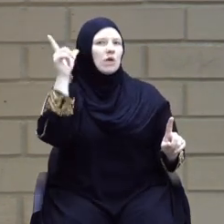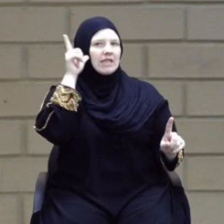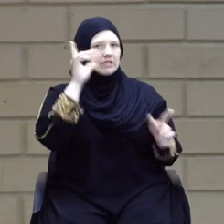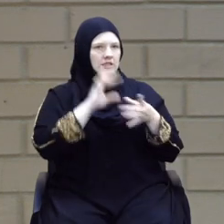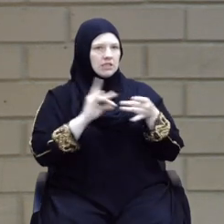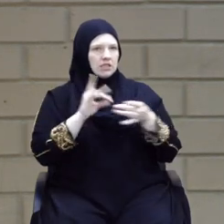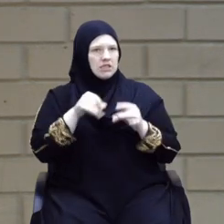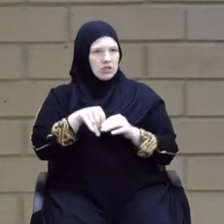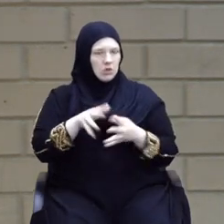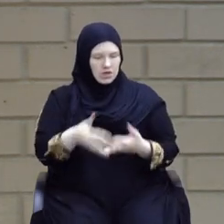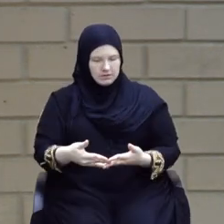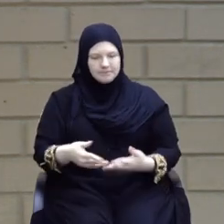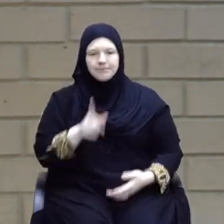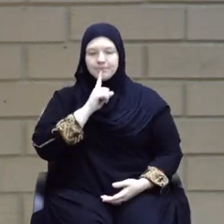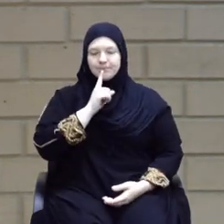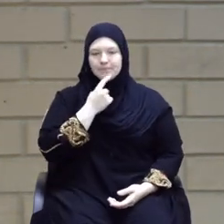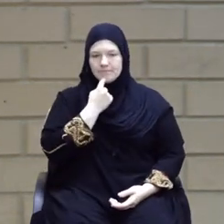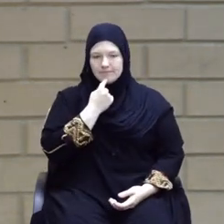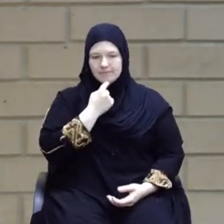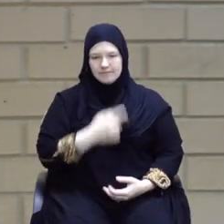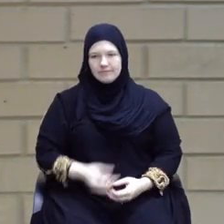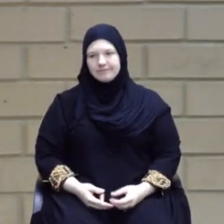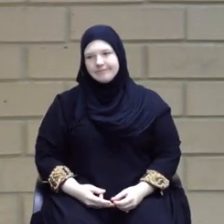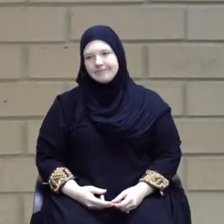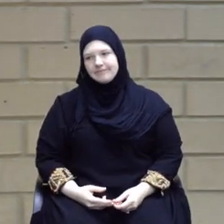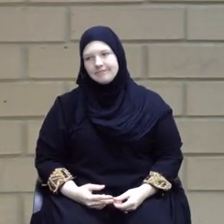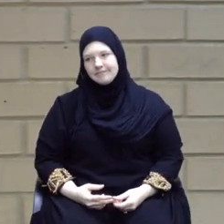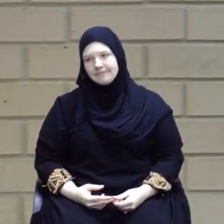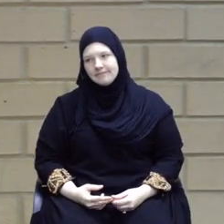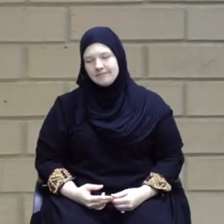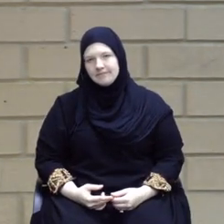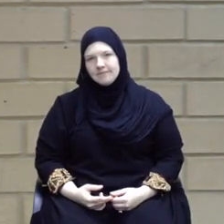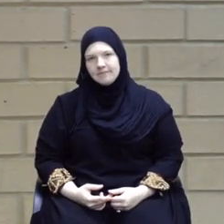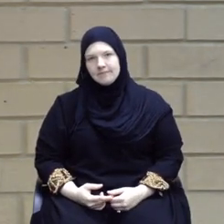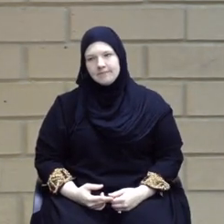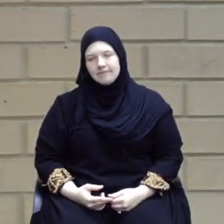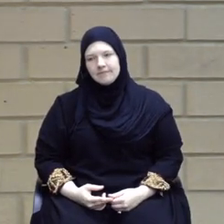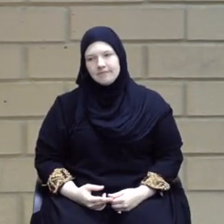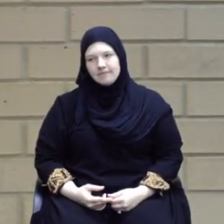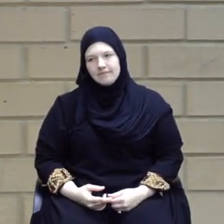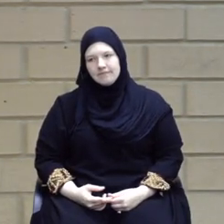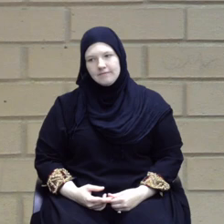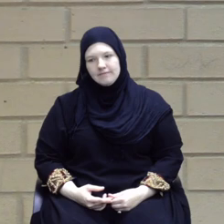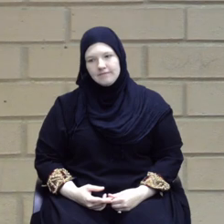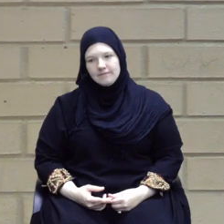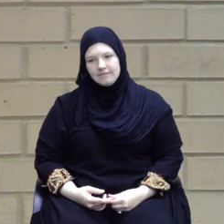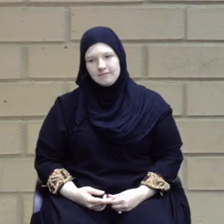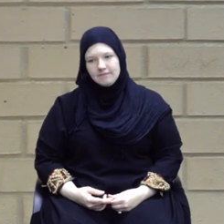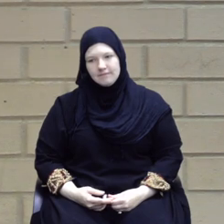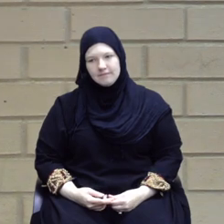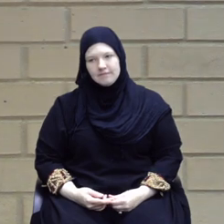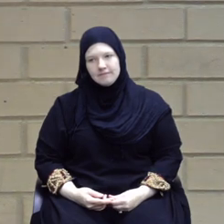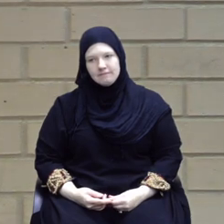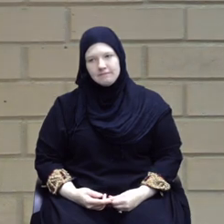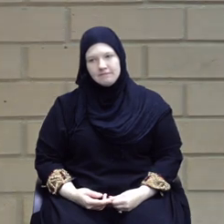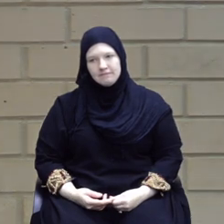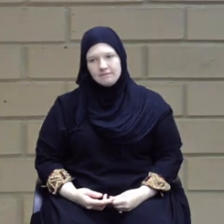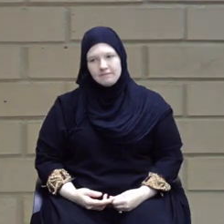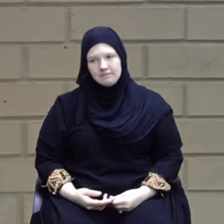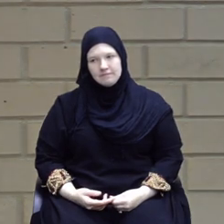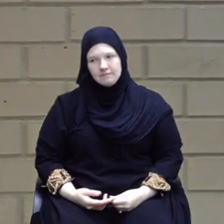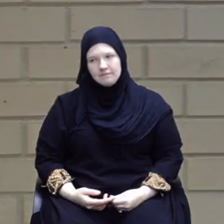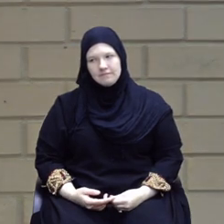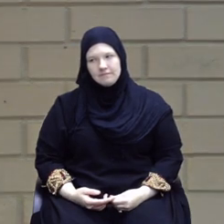الَّذِينَ جَاءُوا بِالْإِفْكِ عُصْبَةٌ مِّنْكُمْ لَا تَحْسَبُوهُ شَرًّا لَكُمْ بَلْ هُوَ خَيْرٌ لَكُمْ لَا